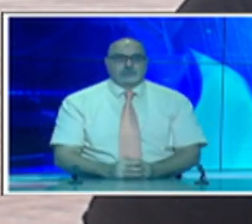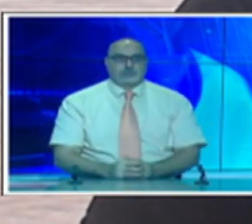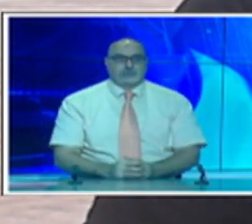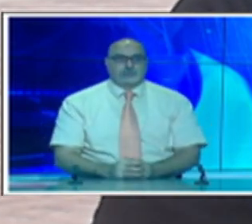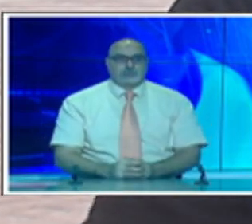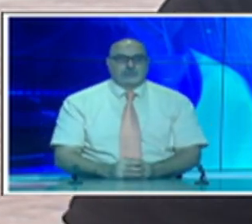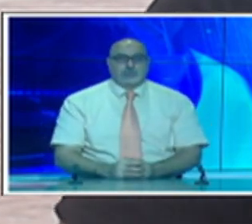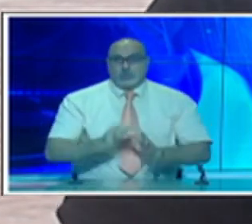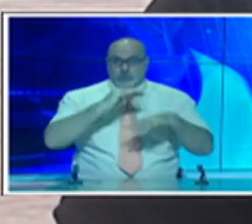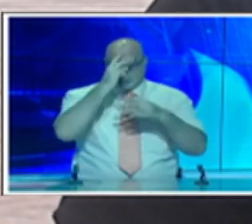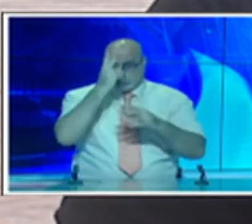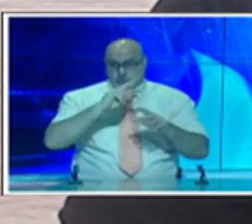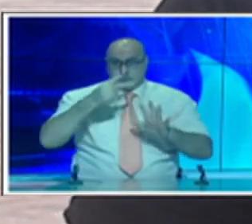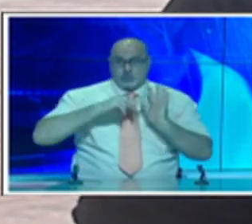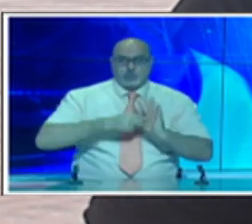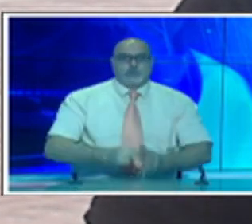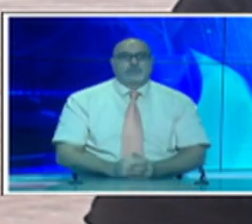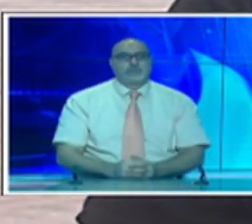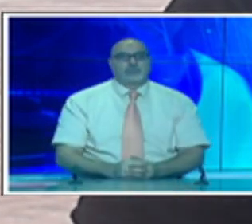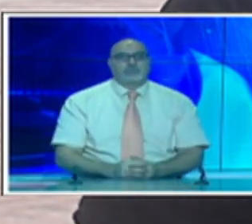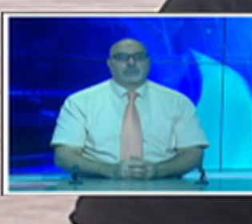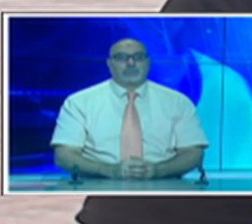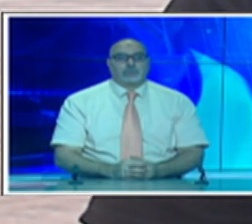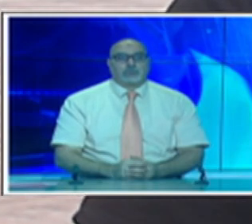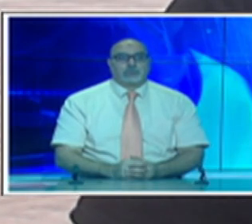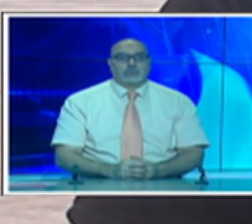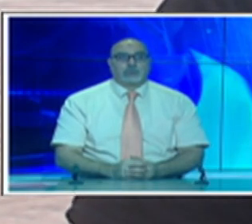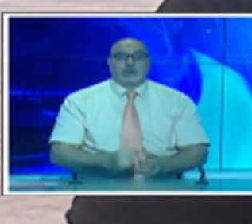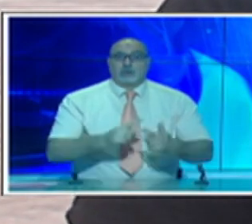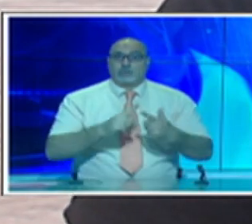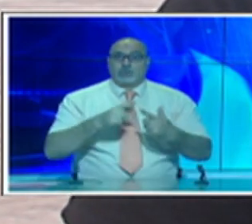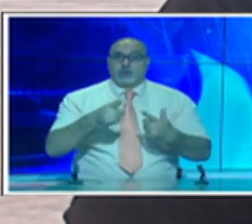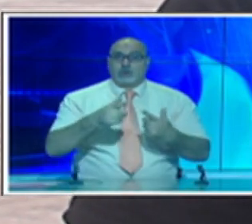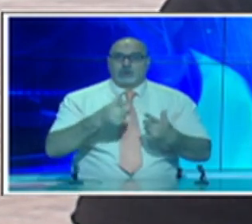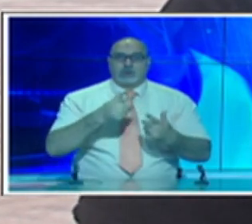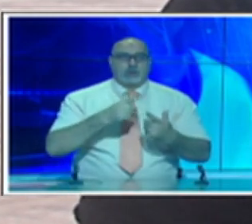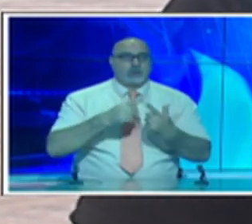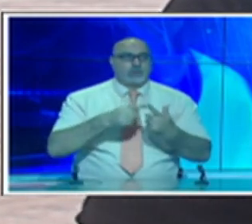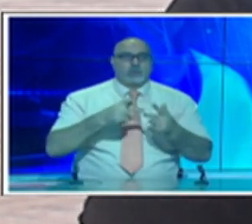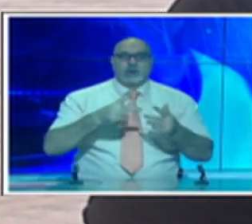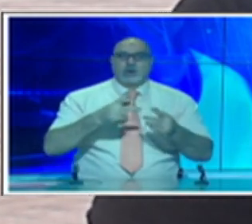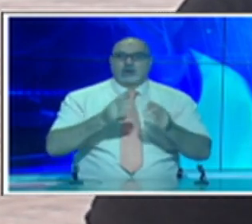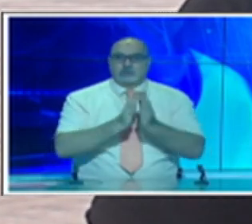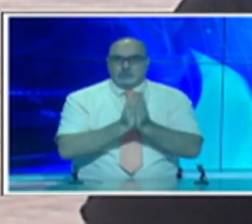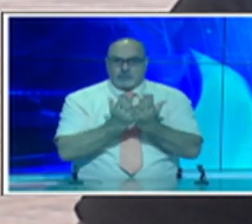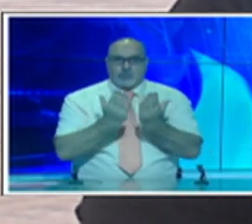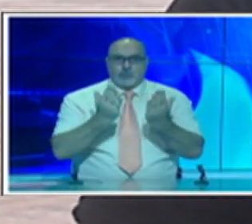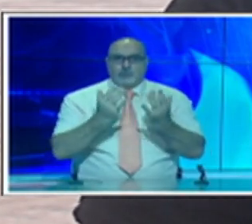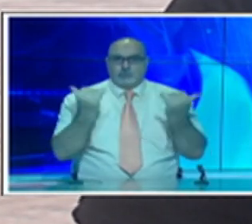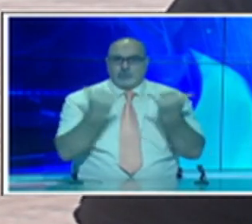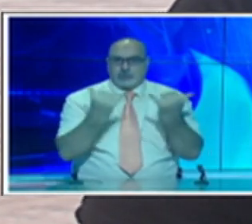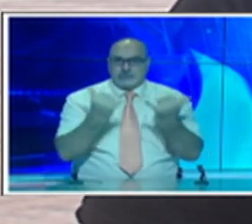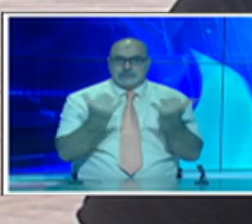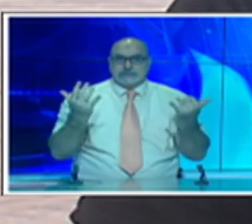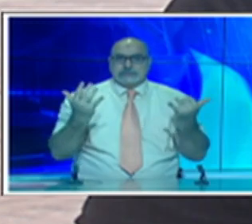بصفة عامة. ثانيا، ما تعلق أيضا بتسهيل اعتماد المجلات والنشريات ويعني